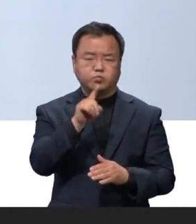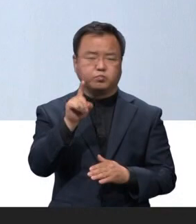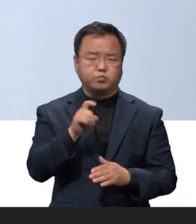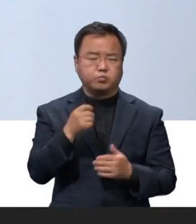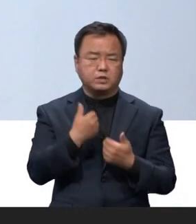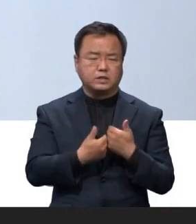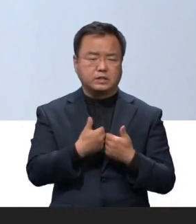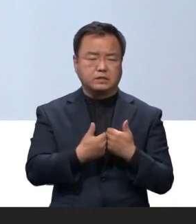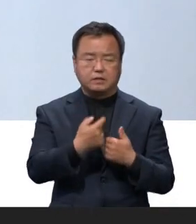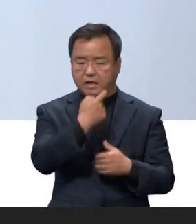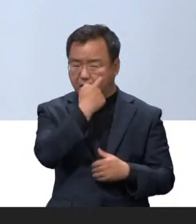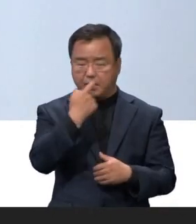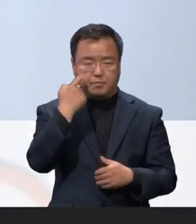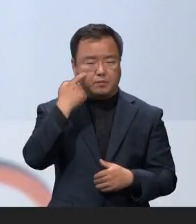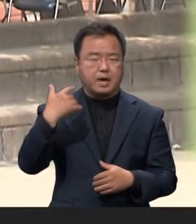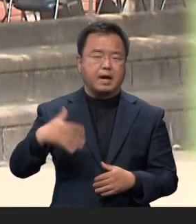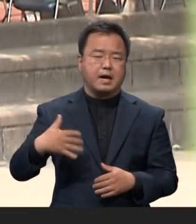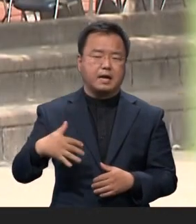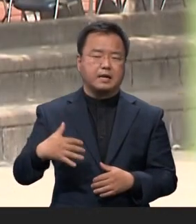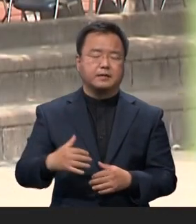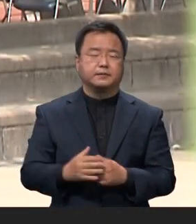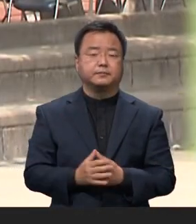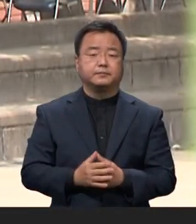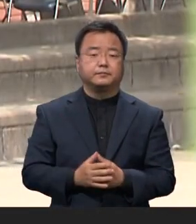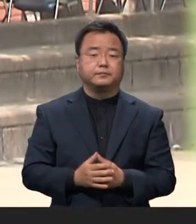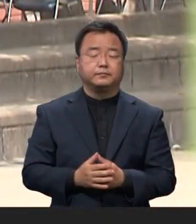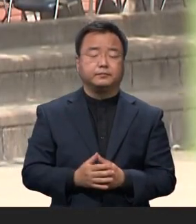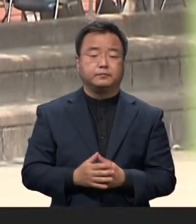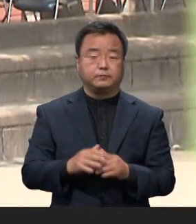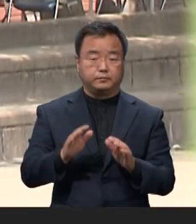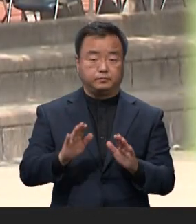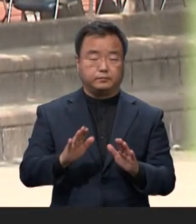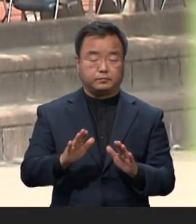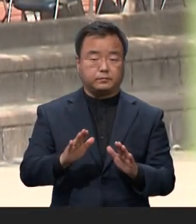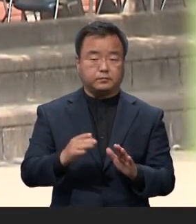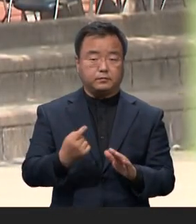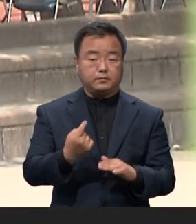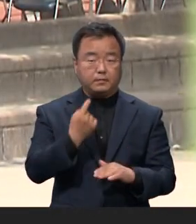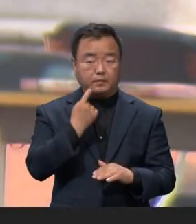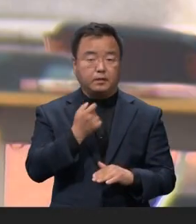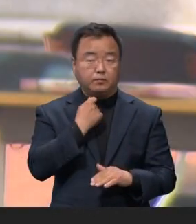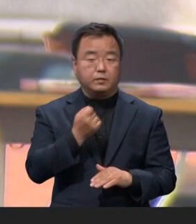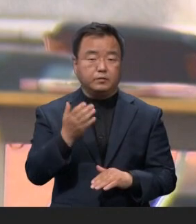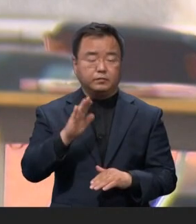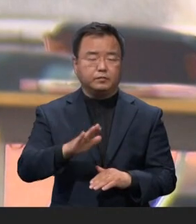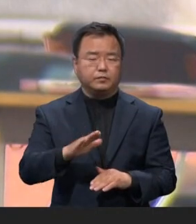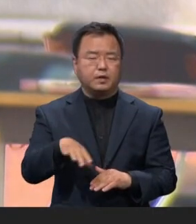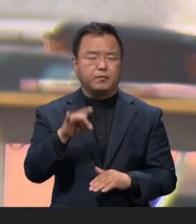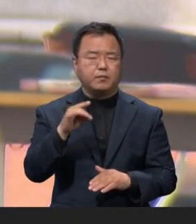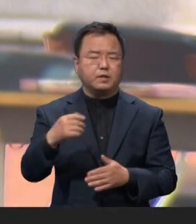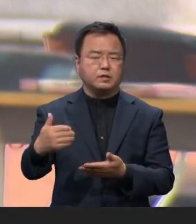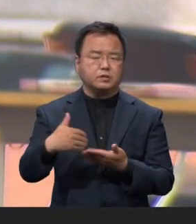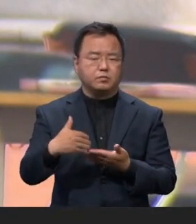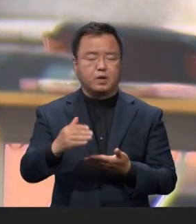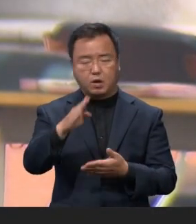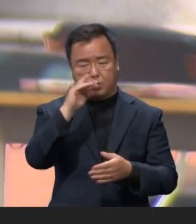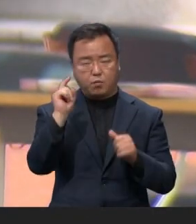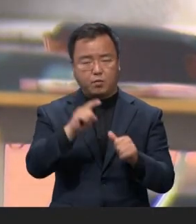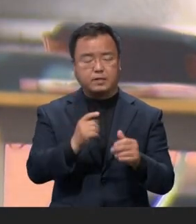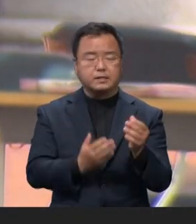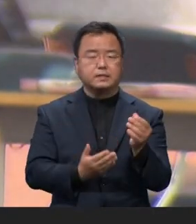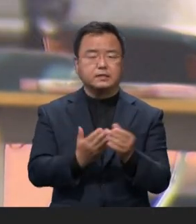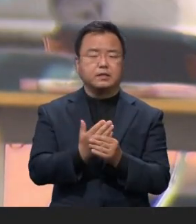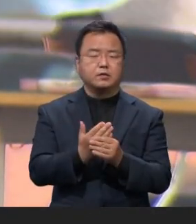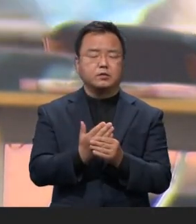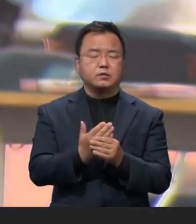검증이 되지 않았기 때문에 숨에 검사를 원칙으로 하되 우선지원 대상 멘 확장자가 나온 학교 주변에